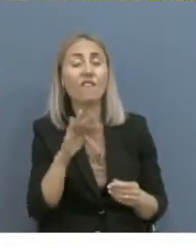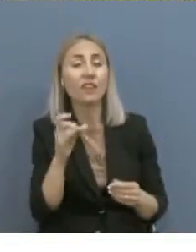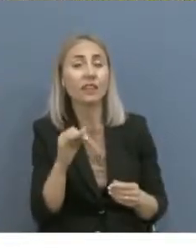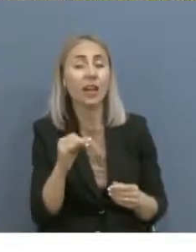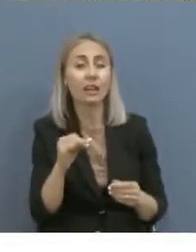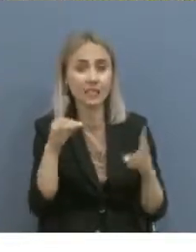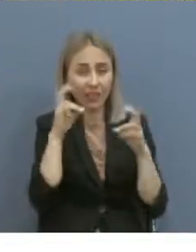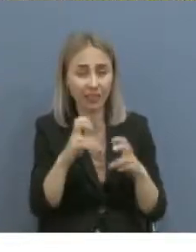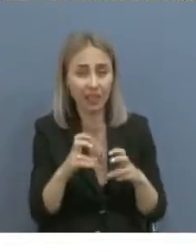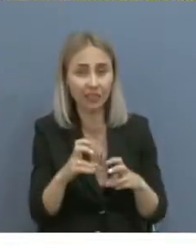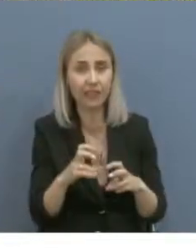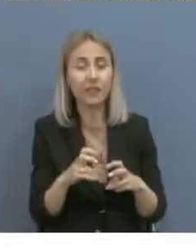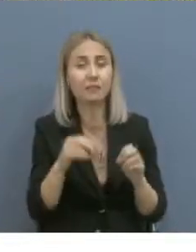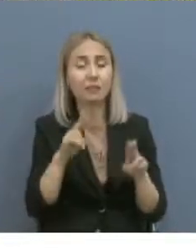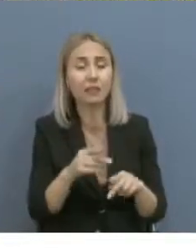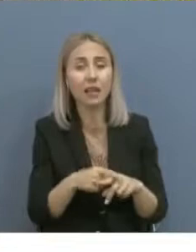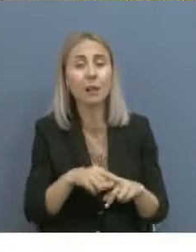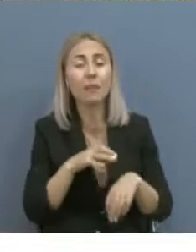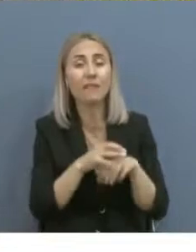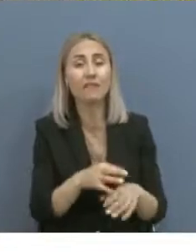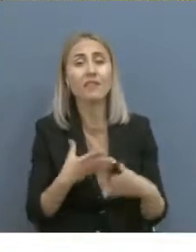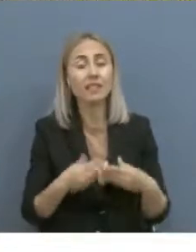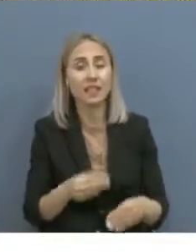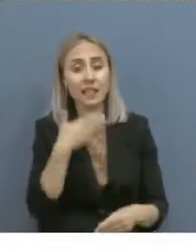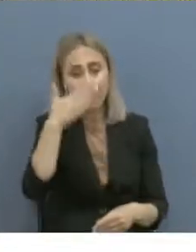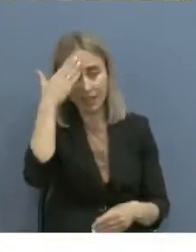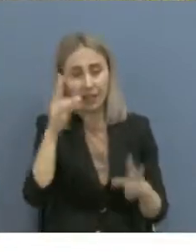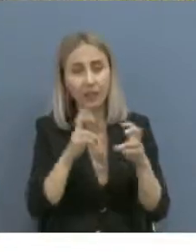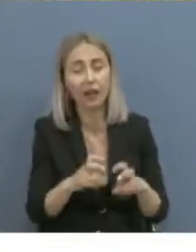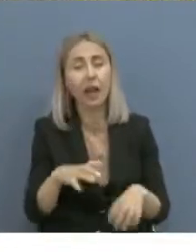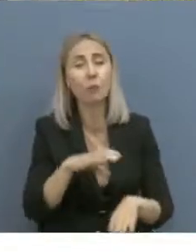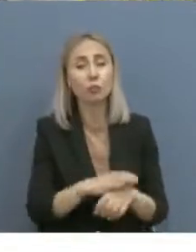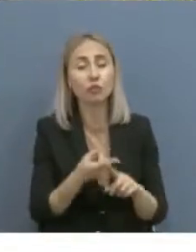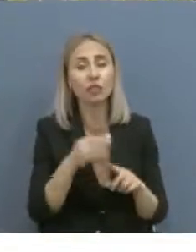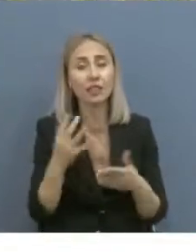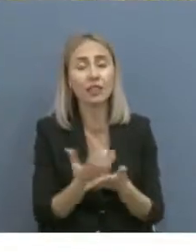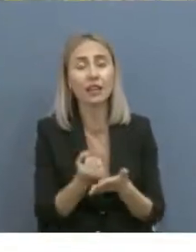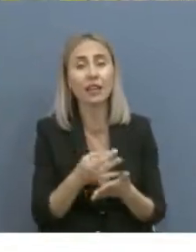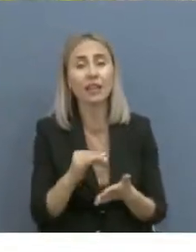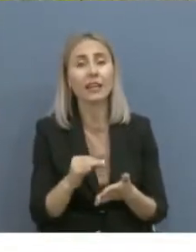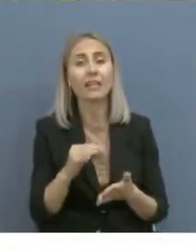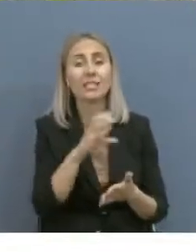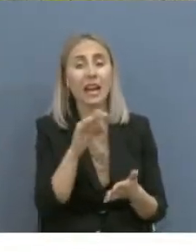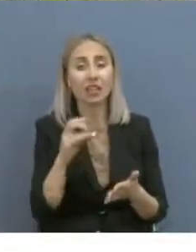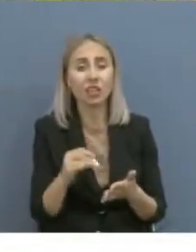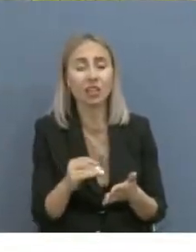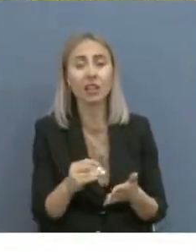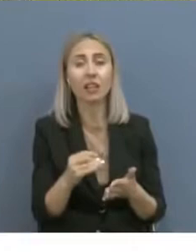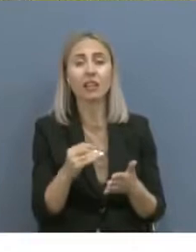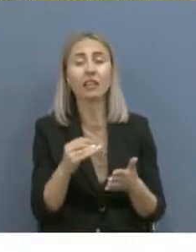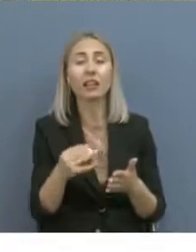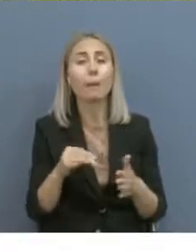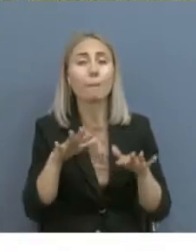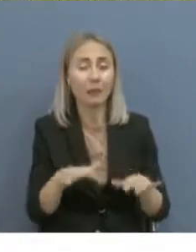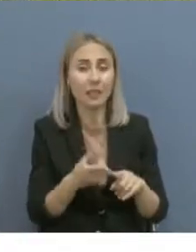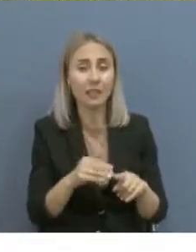шегірткенің шабуылы бойынша көктемгі және жазғы мезгілде 5450 гектар жерге мониторинг жүргізді. Оның мемлекеттік қорға